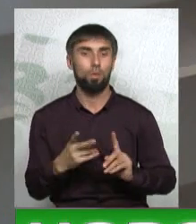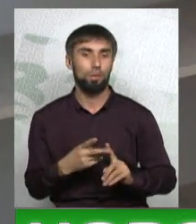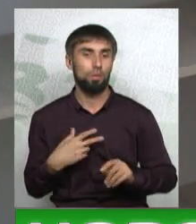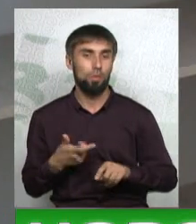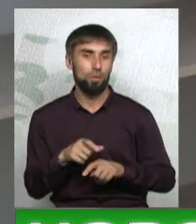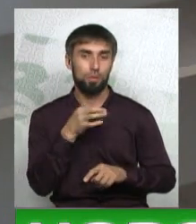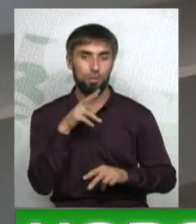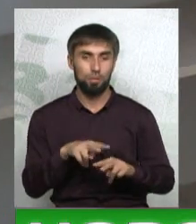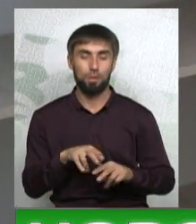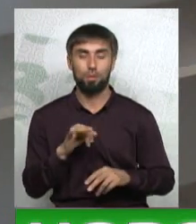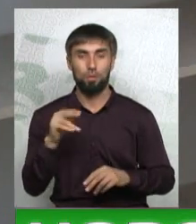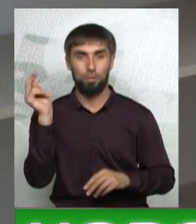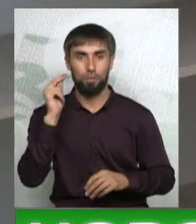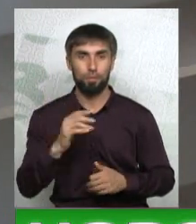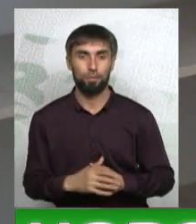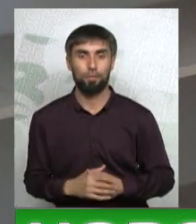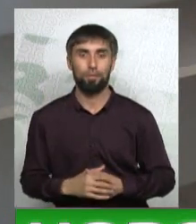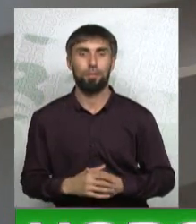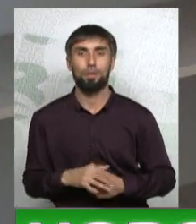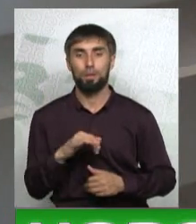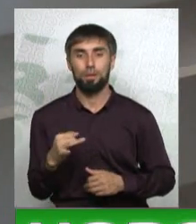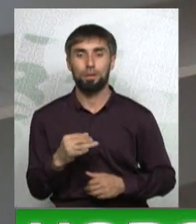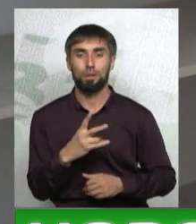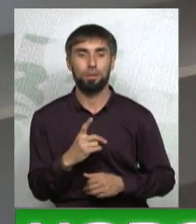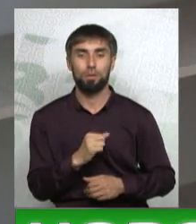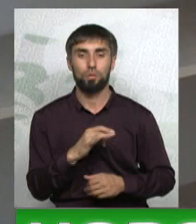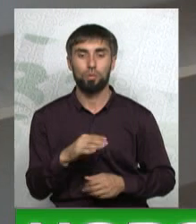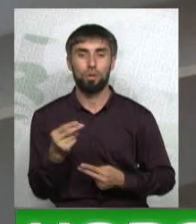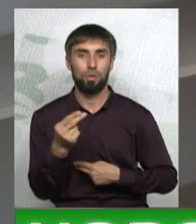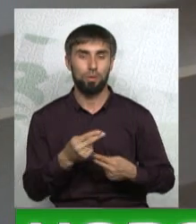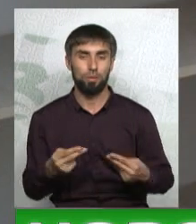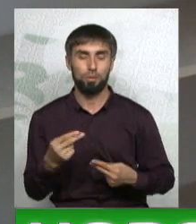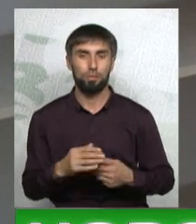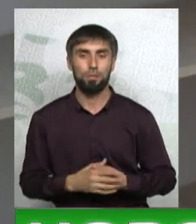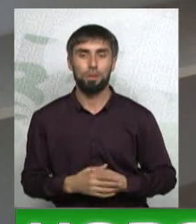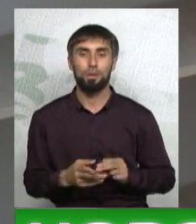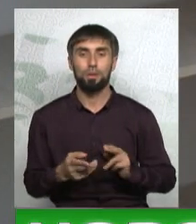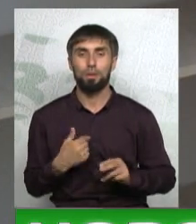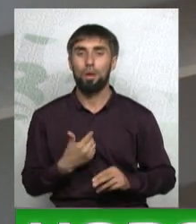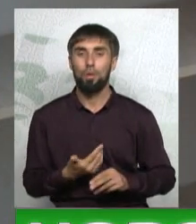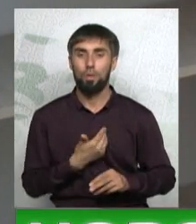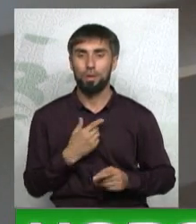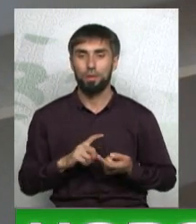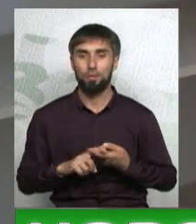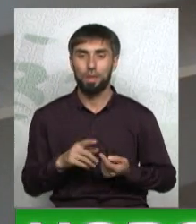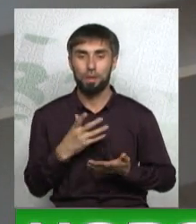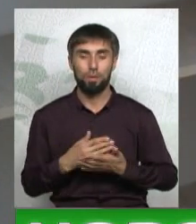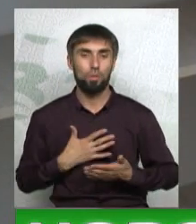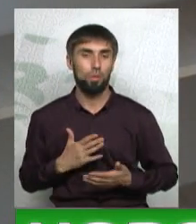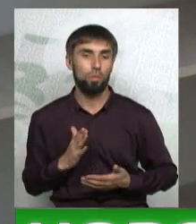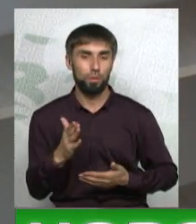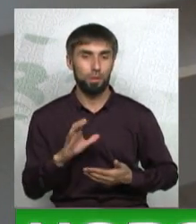очень нравится обучаться. Насчет рисования, это я хочу связать свое будущее с